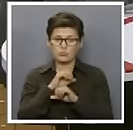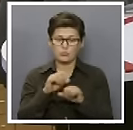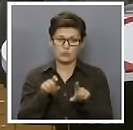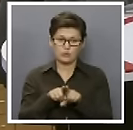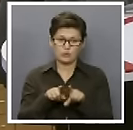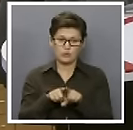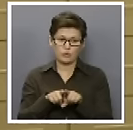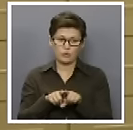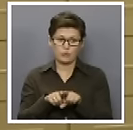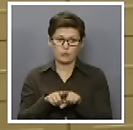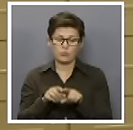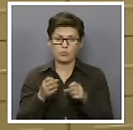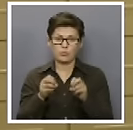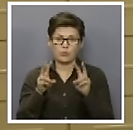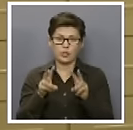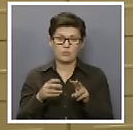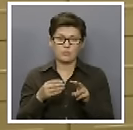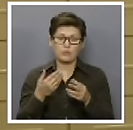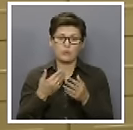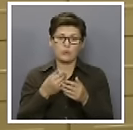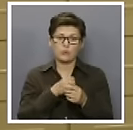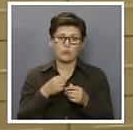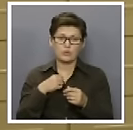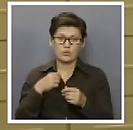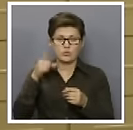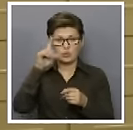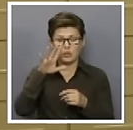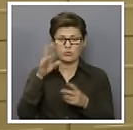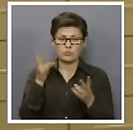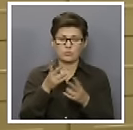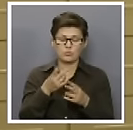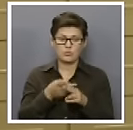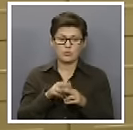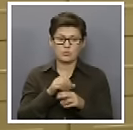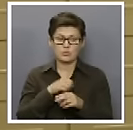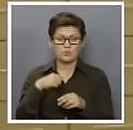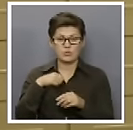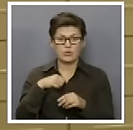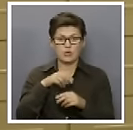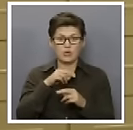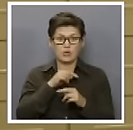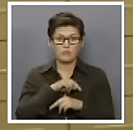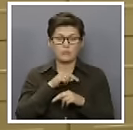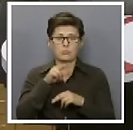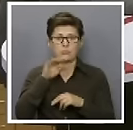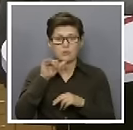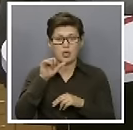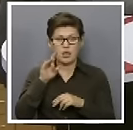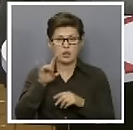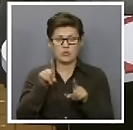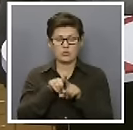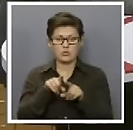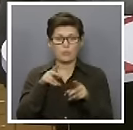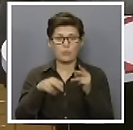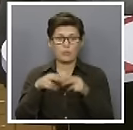айтып отырмын. Біздің мамандарымыздың өзінде мысалға таныта білуіміз керек. Өзіңіз білесіздер, Еңбегер де ПИА